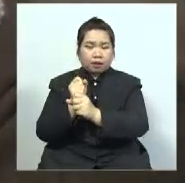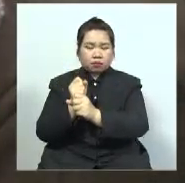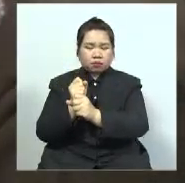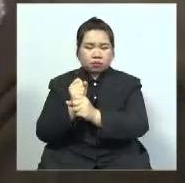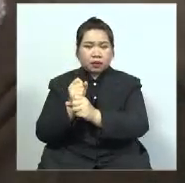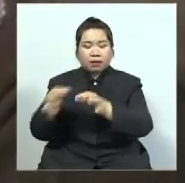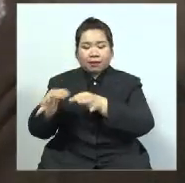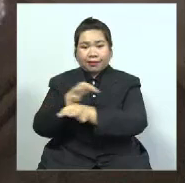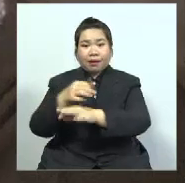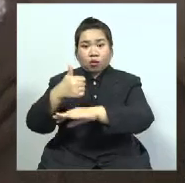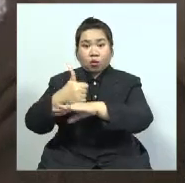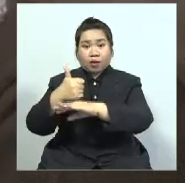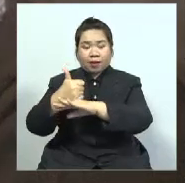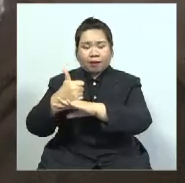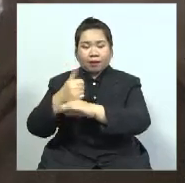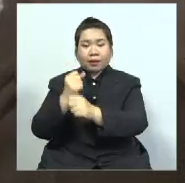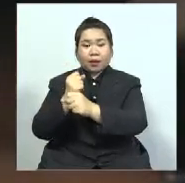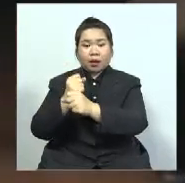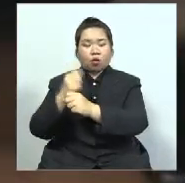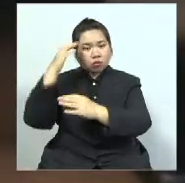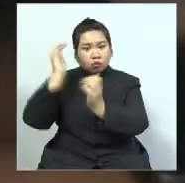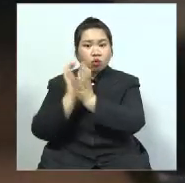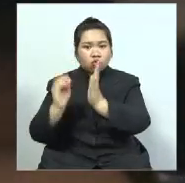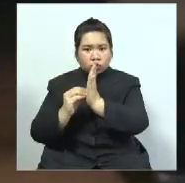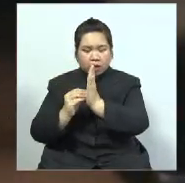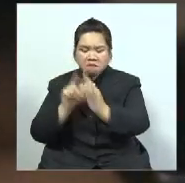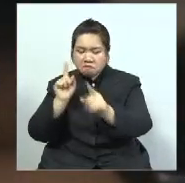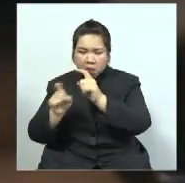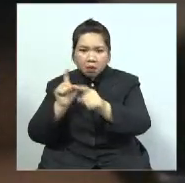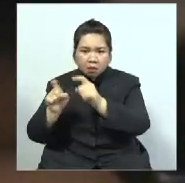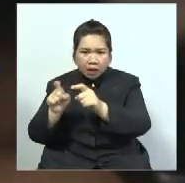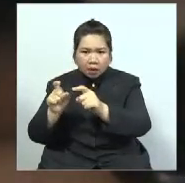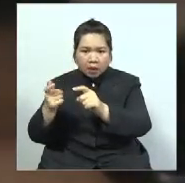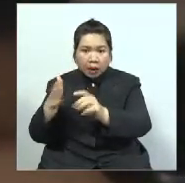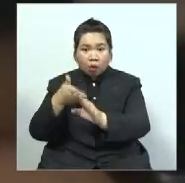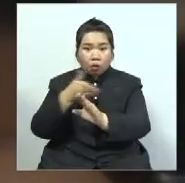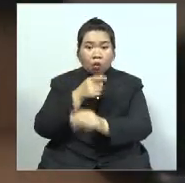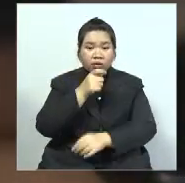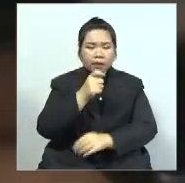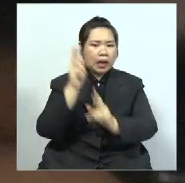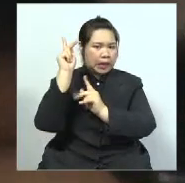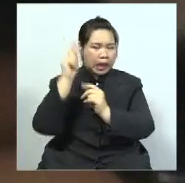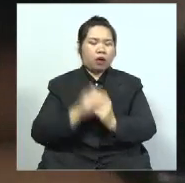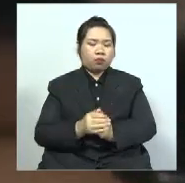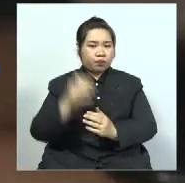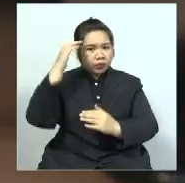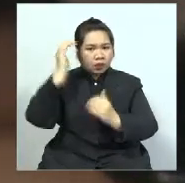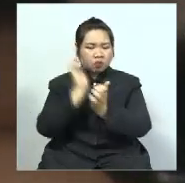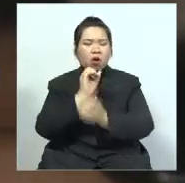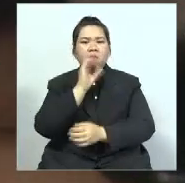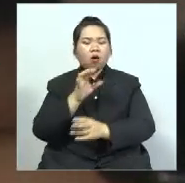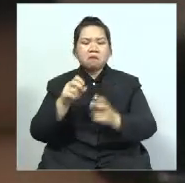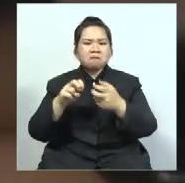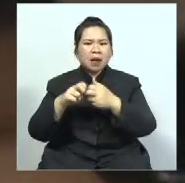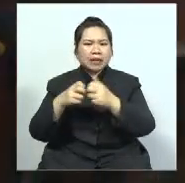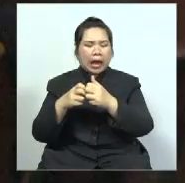ทนผู้บัญชาการตำรวจนครบาลเนี่ยเดินทางไปร่วมสอบปากคำด้วยก่อนที่จะให้สัมภาษณ์นะคะคือท่านบอกว่าคดีนี้เนี่ยไม่ได้มีความ